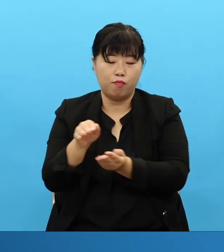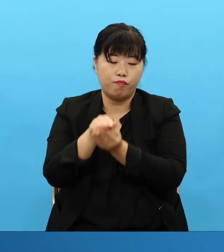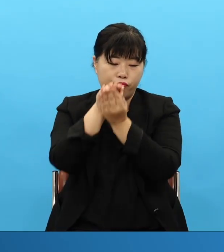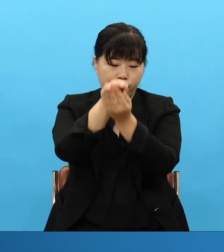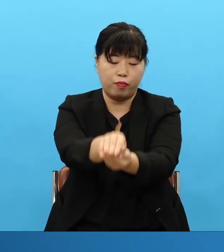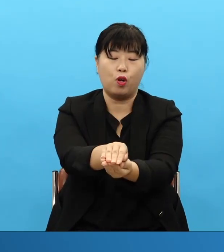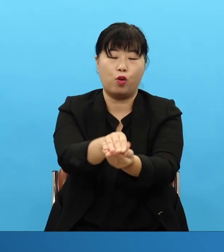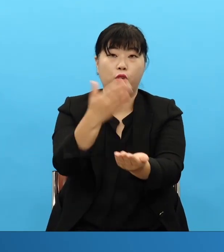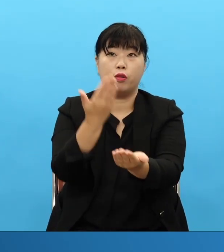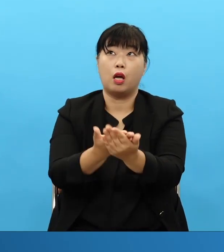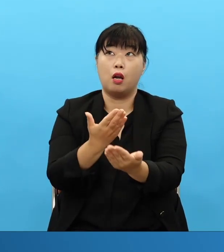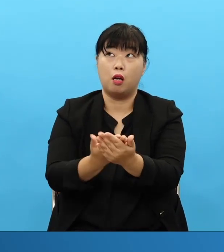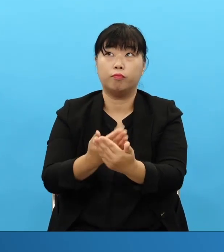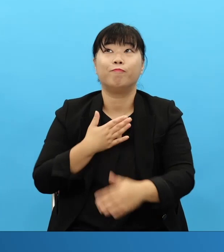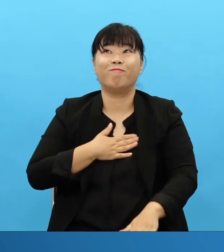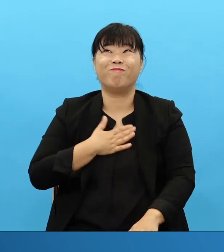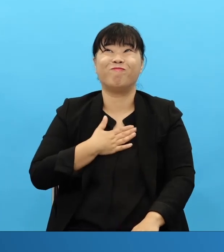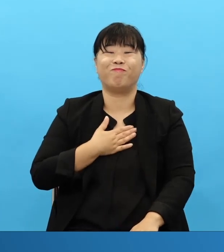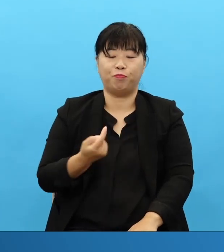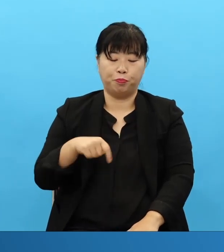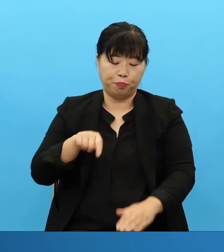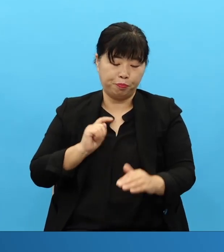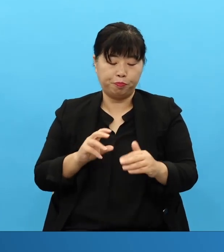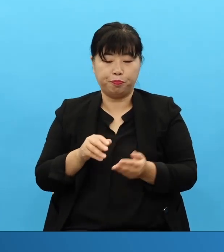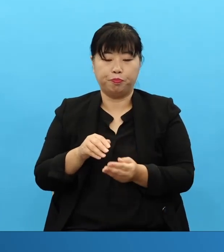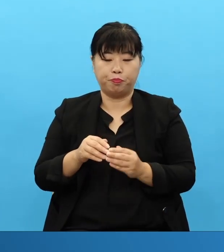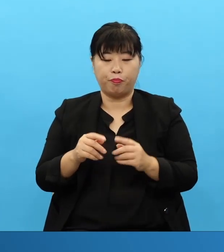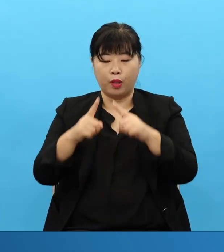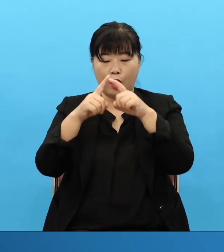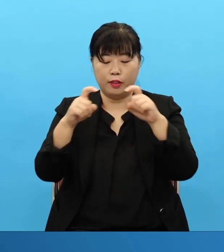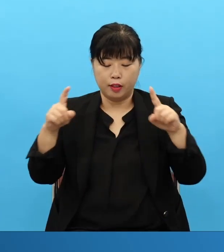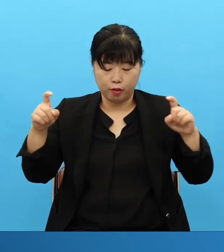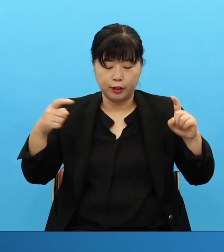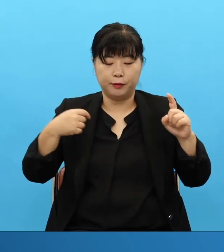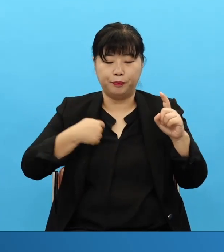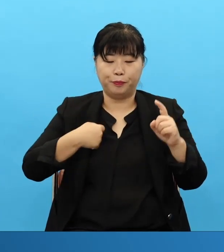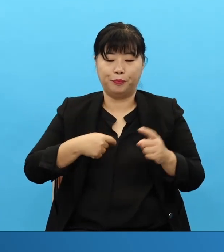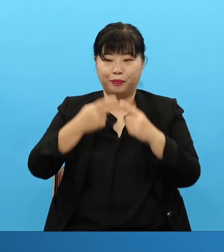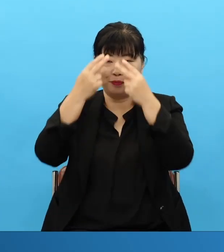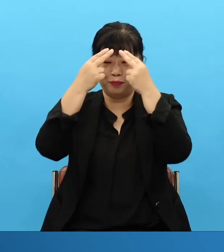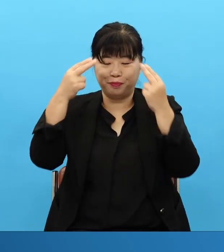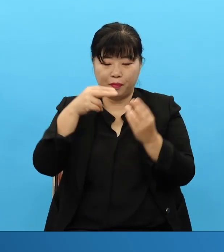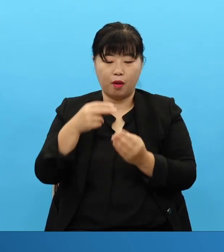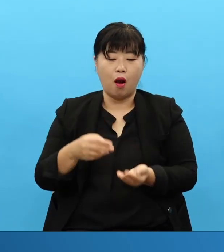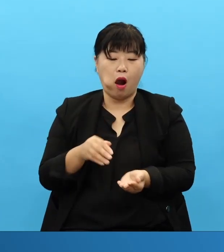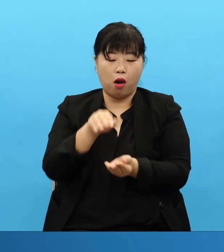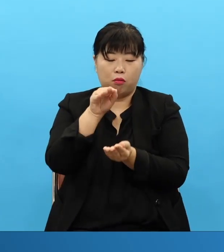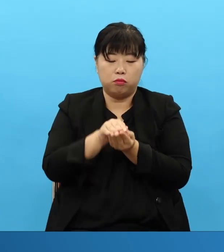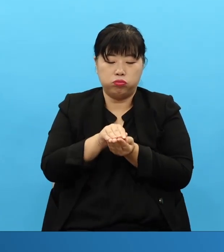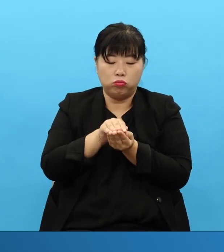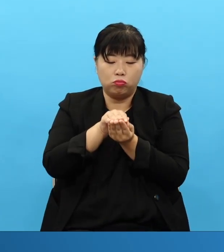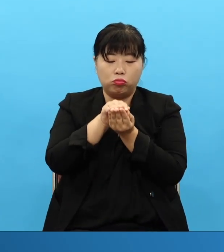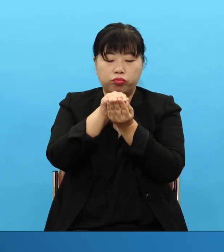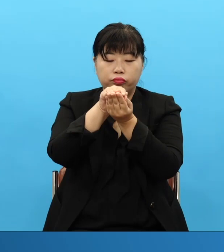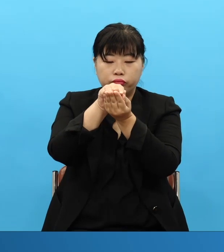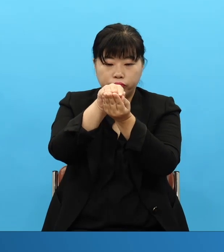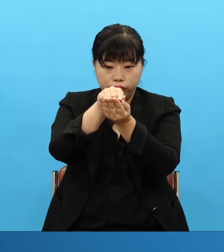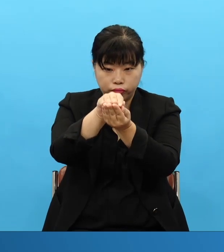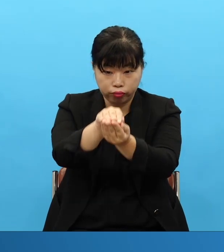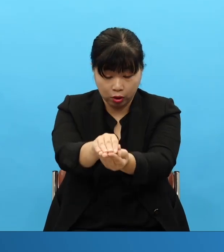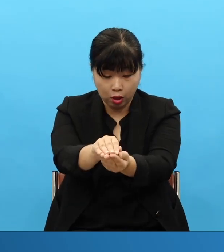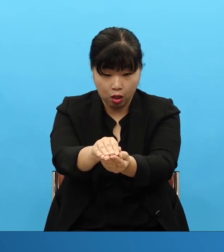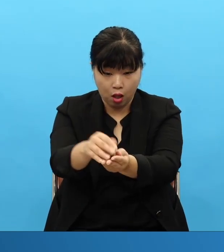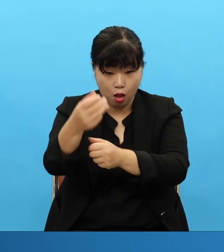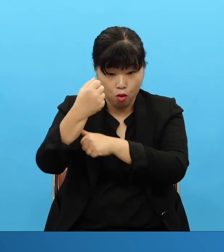나왔어요. And being a corpse, they, of course, asked them to open the coffin and things like that, but they came out of the city. 그 디도 장군 막사에 와가지고 말이야 간 뚜껑 열 사람이 일어나는 거